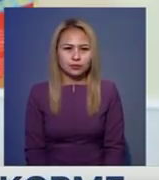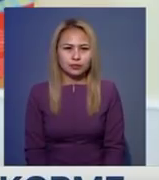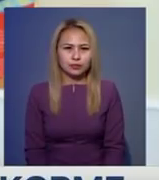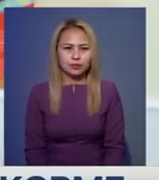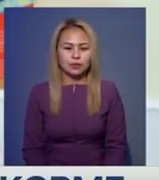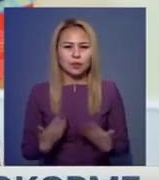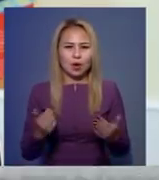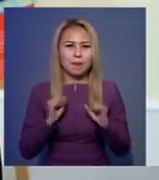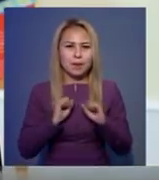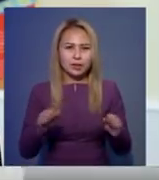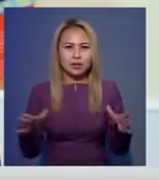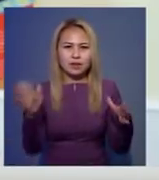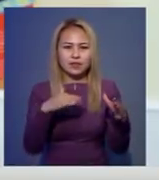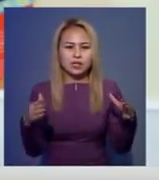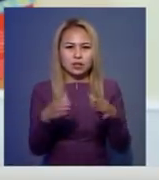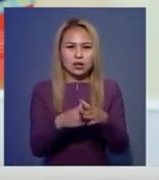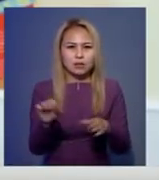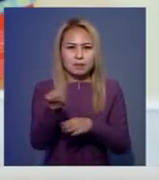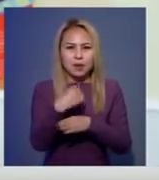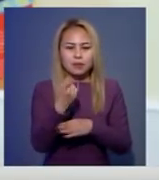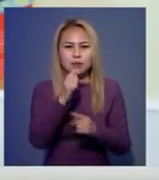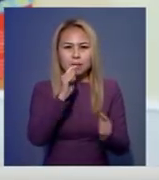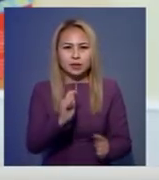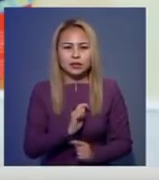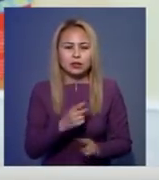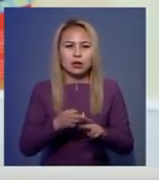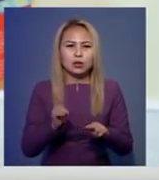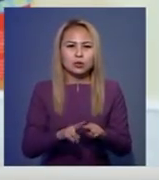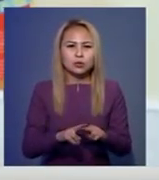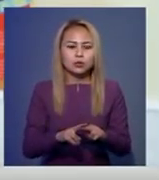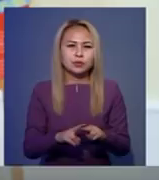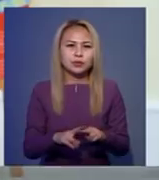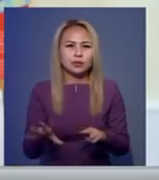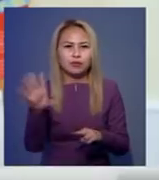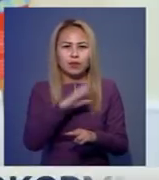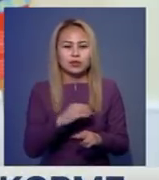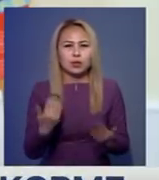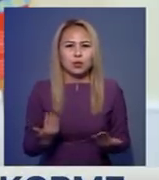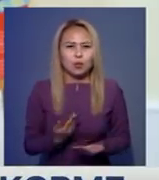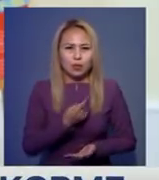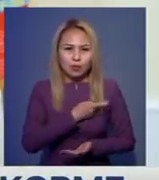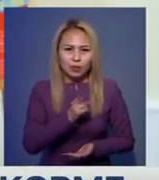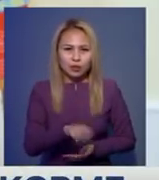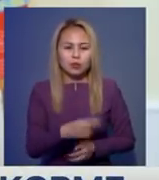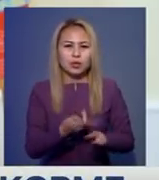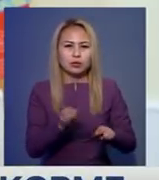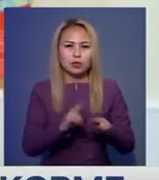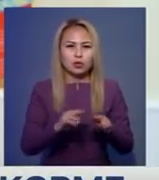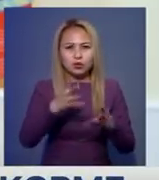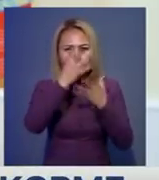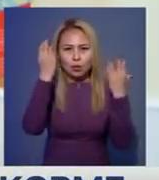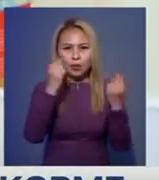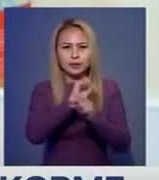Осы батырларымыз бізге жеңіс әкелу үшін соғыста өздерінің жанын пида етті. Біздер ешқашан